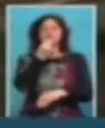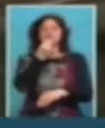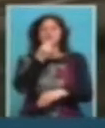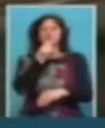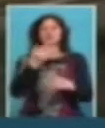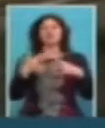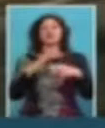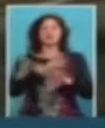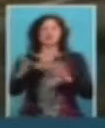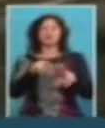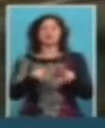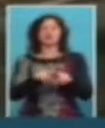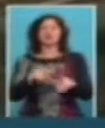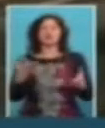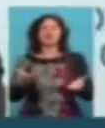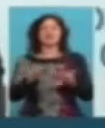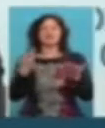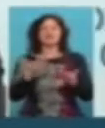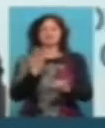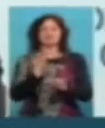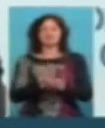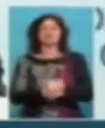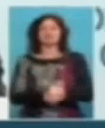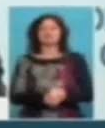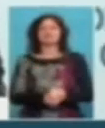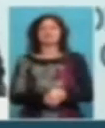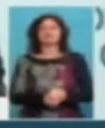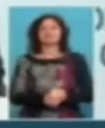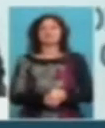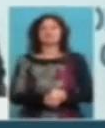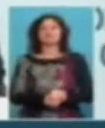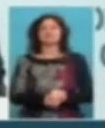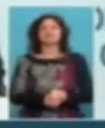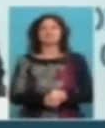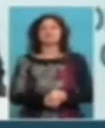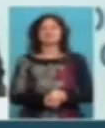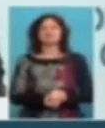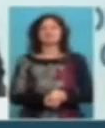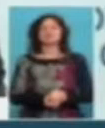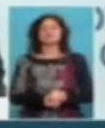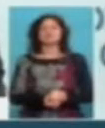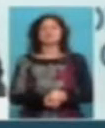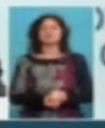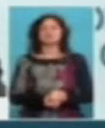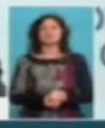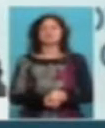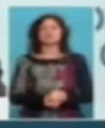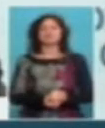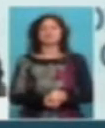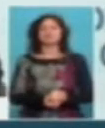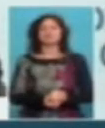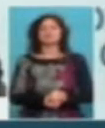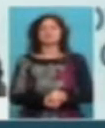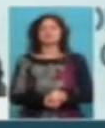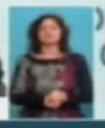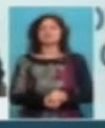сұрақ ауданда жоқ. В районе многодетных, малообеспеченных семей, которые не имеют жилья собственно